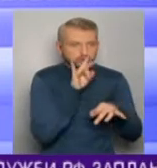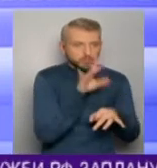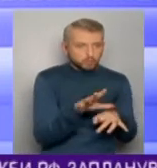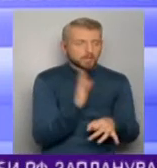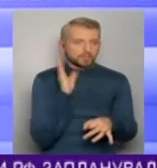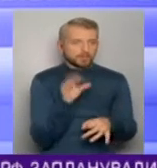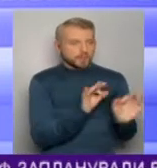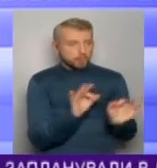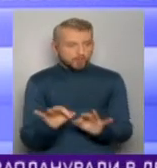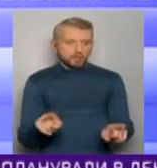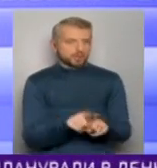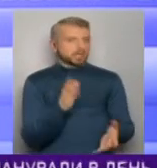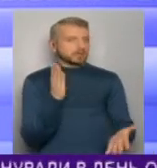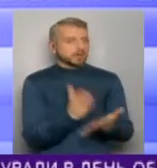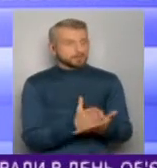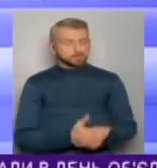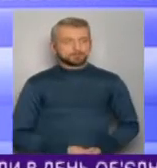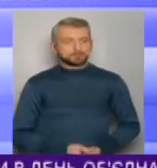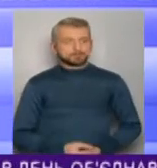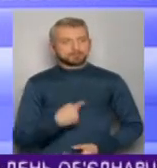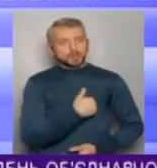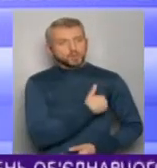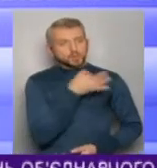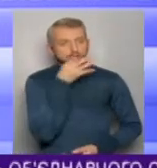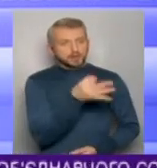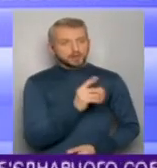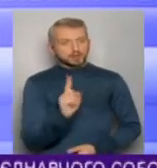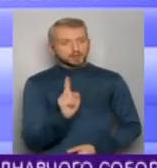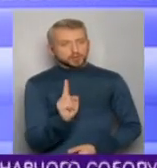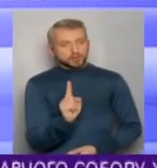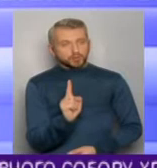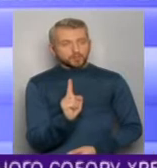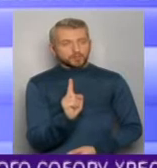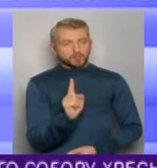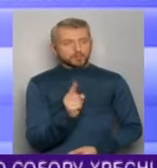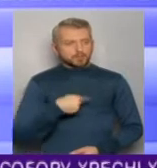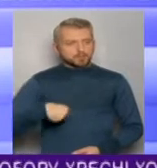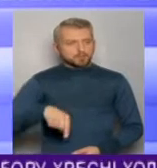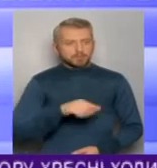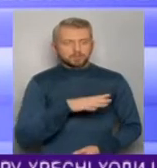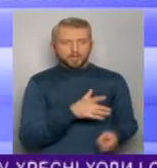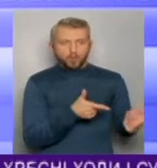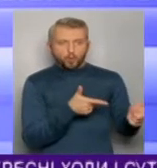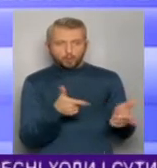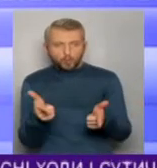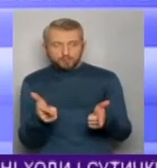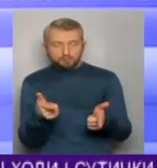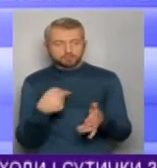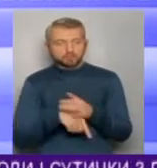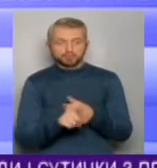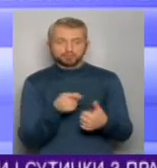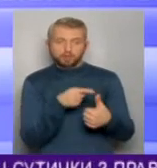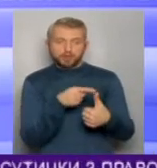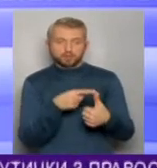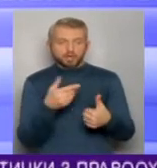воно і теж є. Я хочу сказати, що ми були готові, тому що, по-перше,